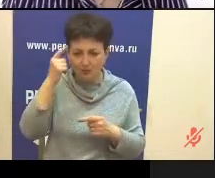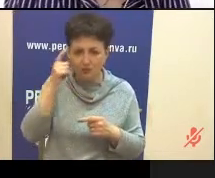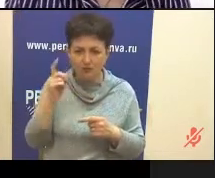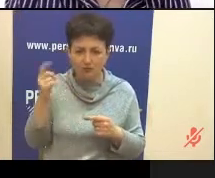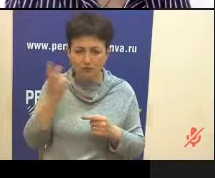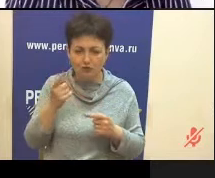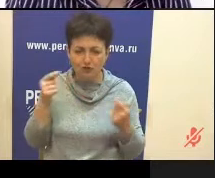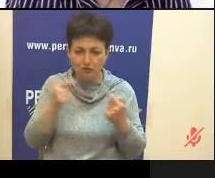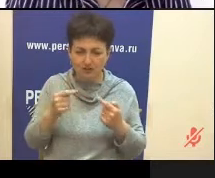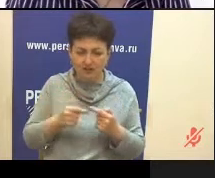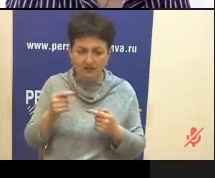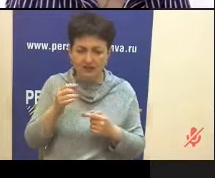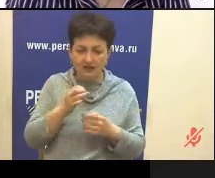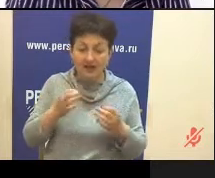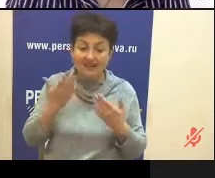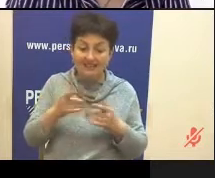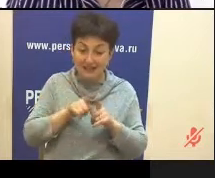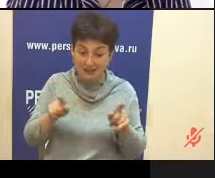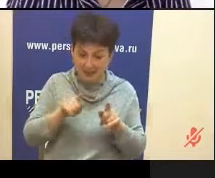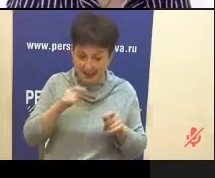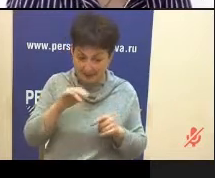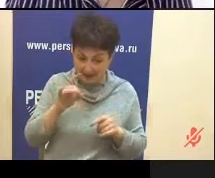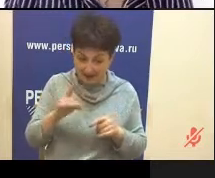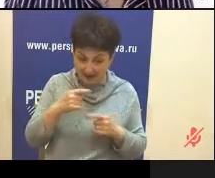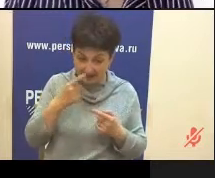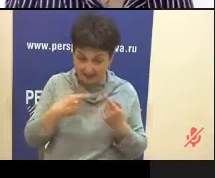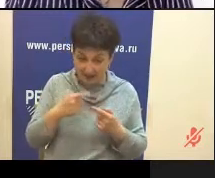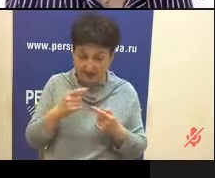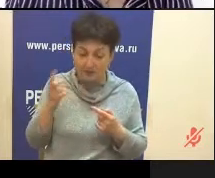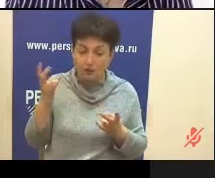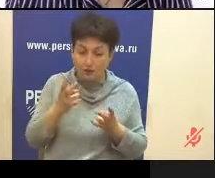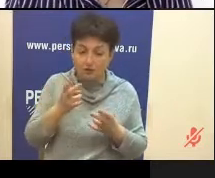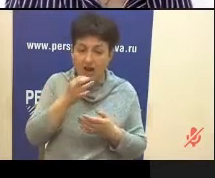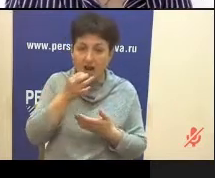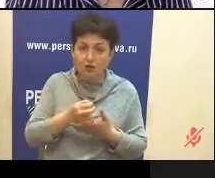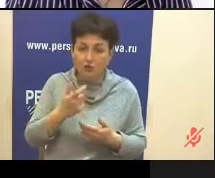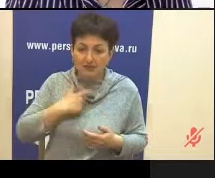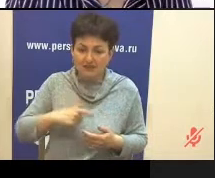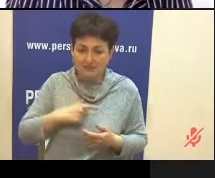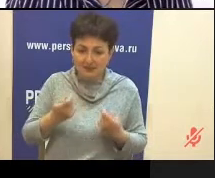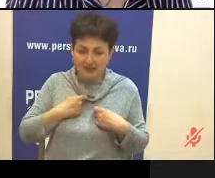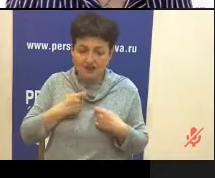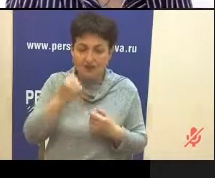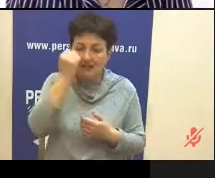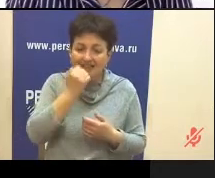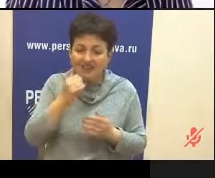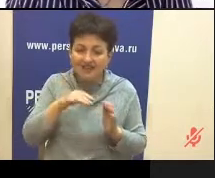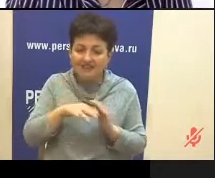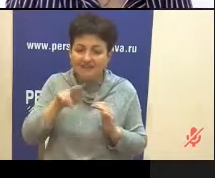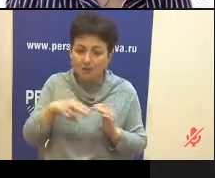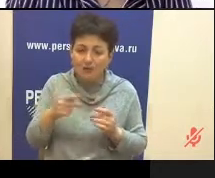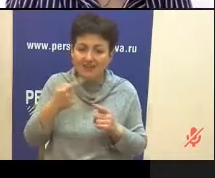очень четко разделять. Если мы говорим про пиар, то здесь стоит отдавать отчет себе в том, что благотворительный фонд